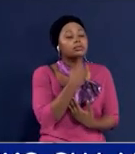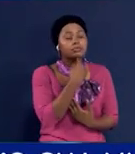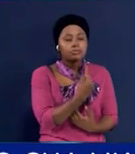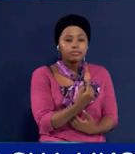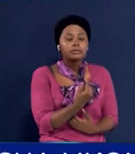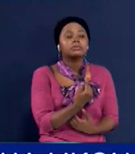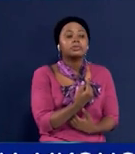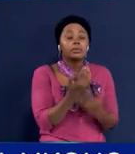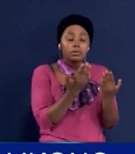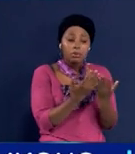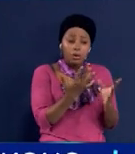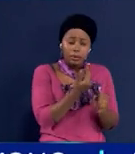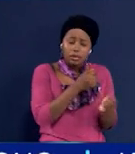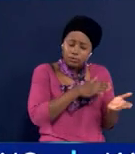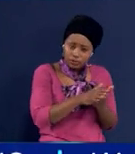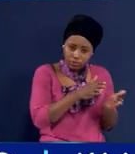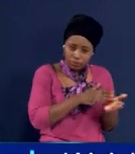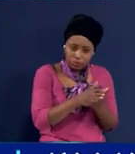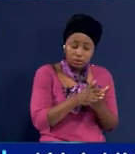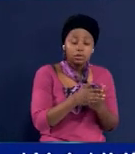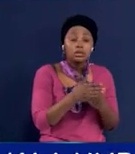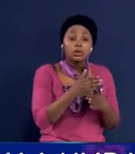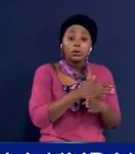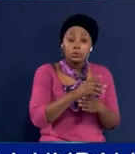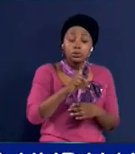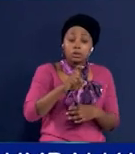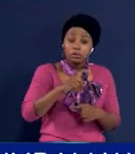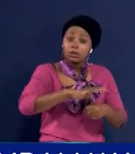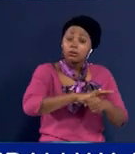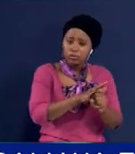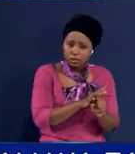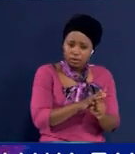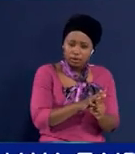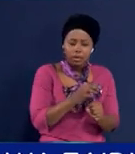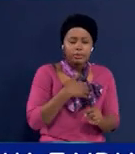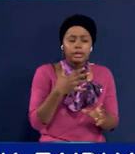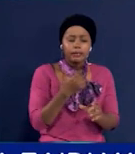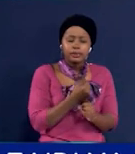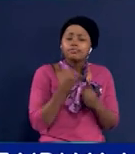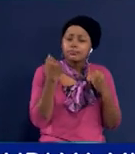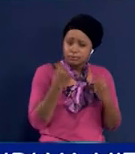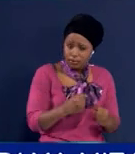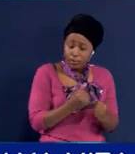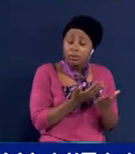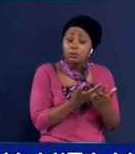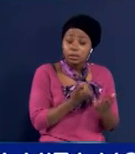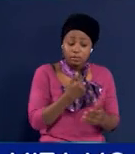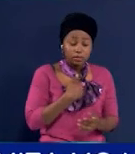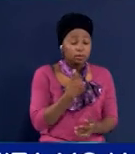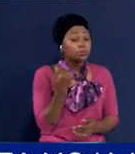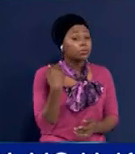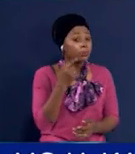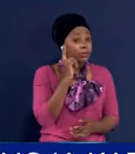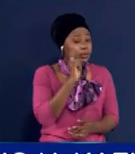kwamba naomba kupata ufafanuzi kuhusu kirusi cha corona. Kwani napata utata kwa sababu tumeambiwa